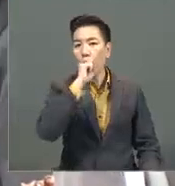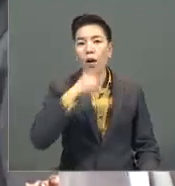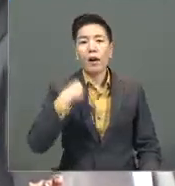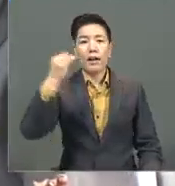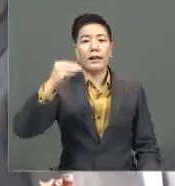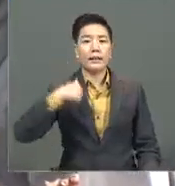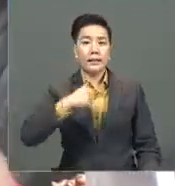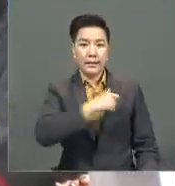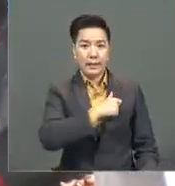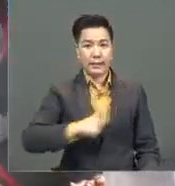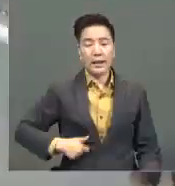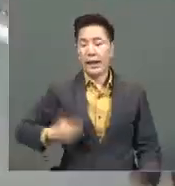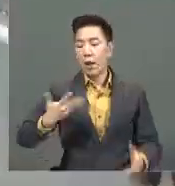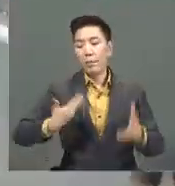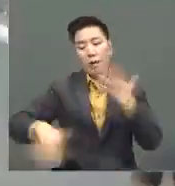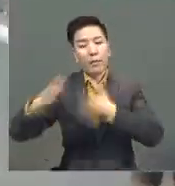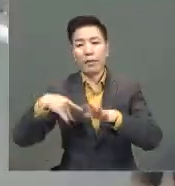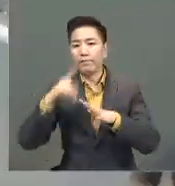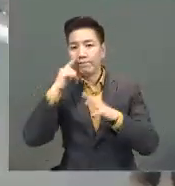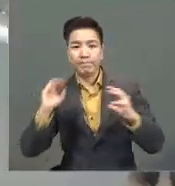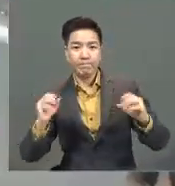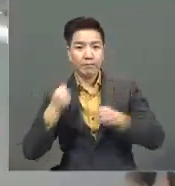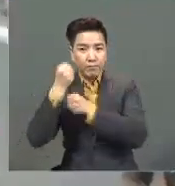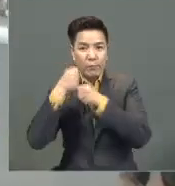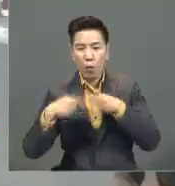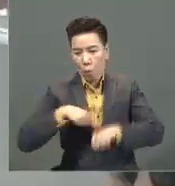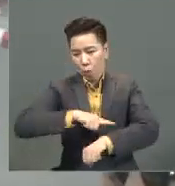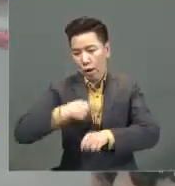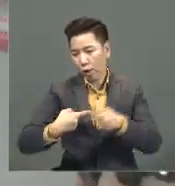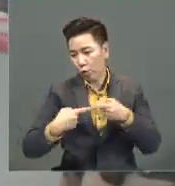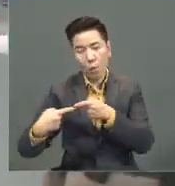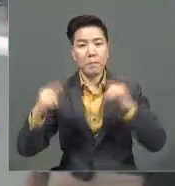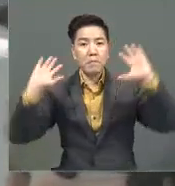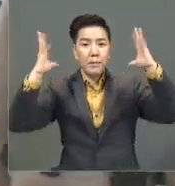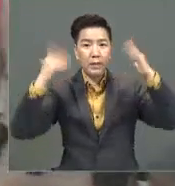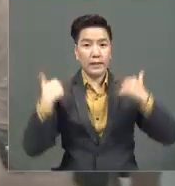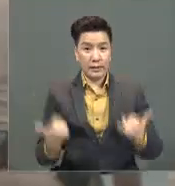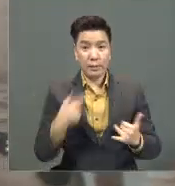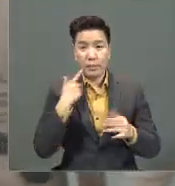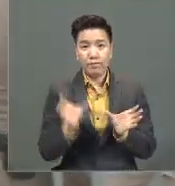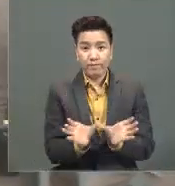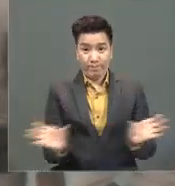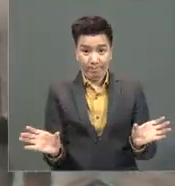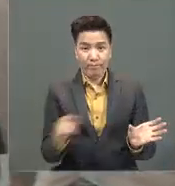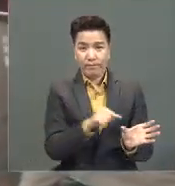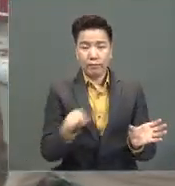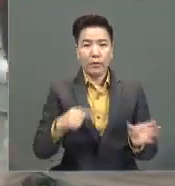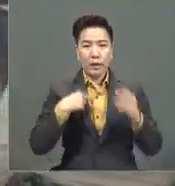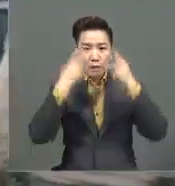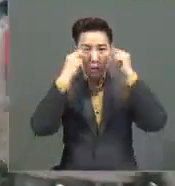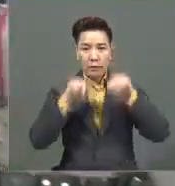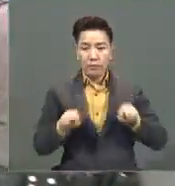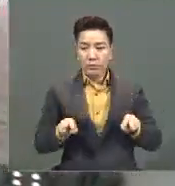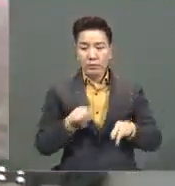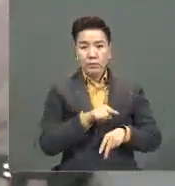พระบารมีและแยกย้ายยืนยันว่าไม่มีการชุมนุมยืดเยื้อแต่ว่าอย่างไรก็ตามนะคะนายกรัฐมนตรีแสดงความเ